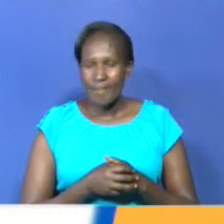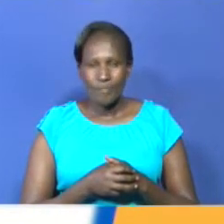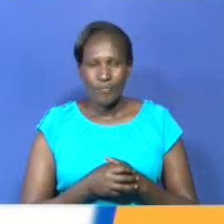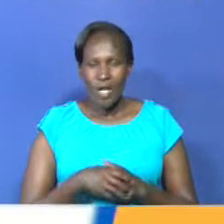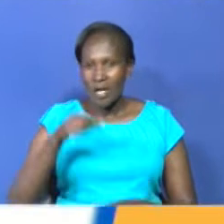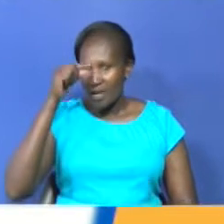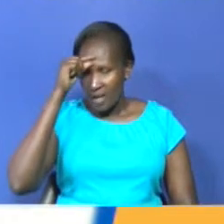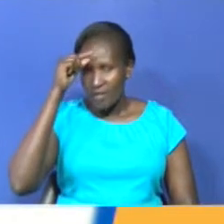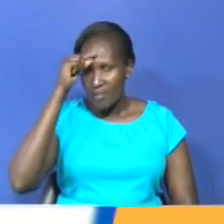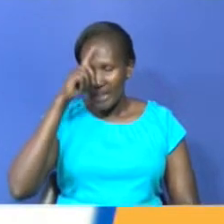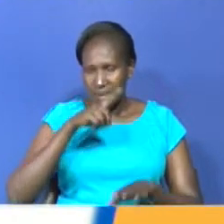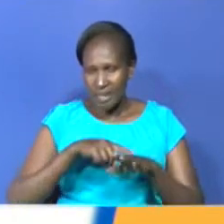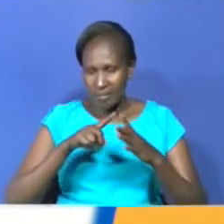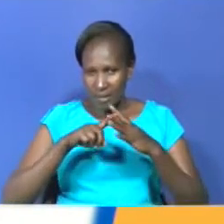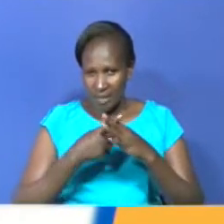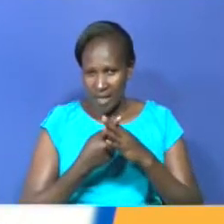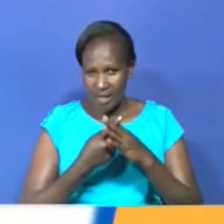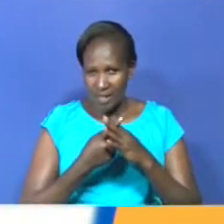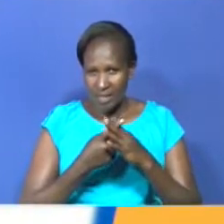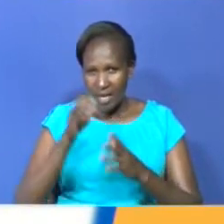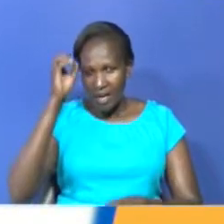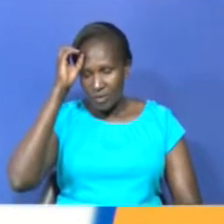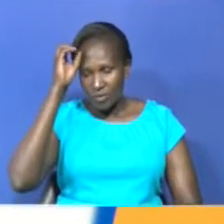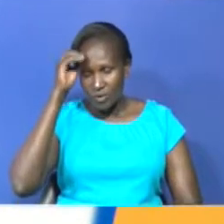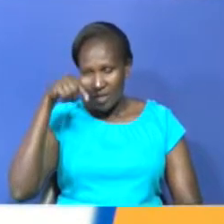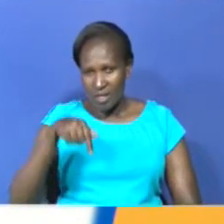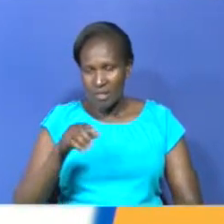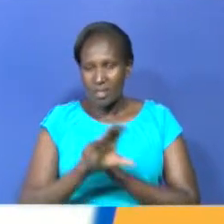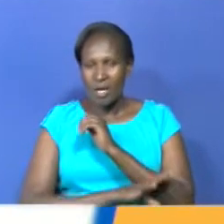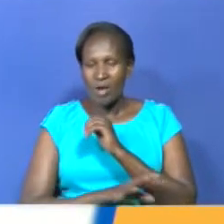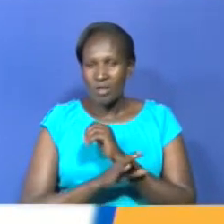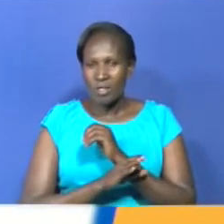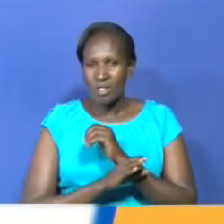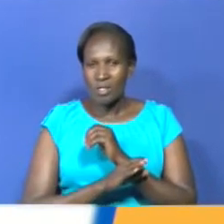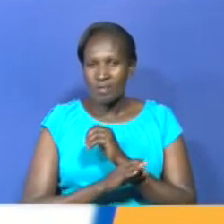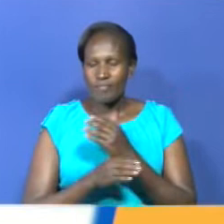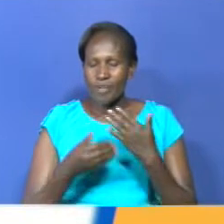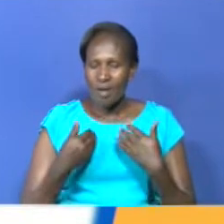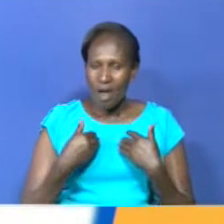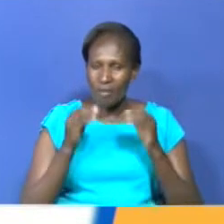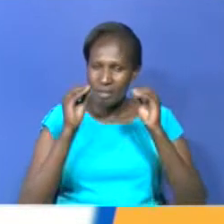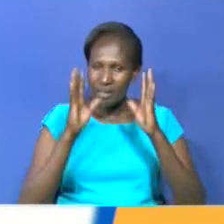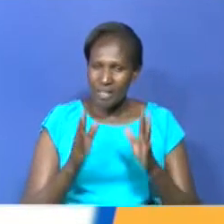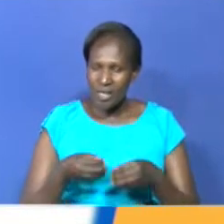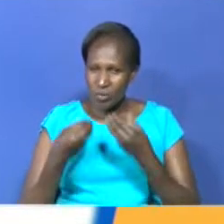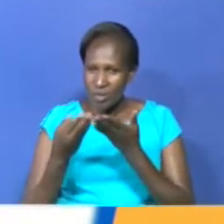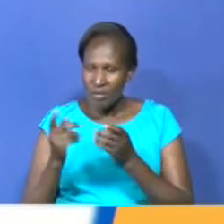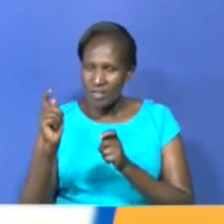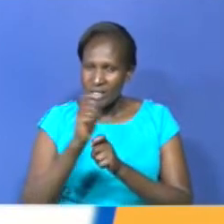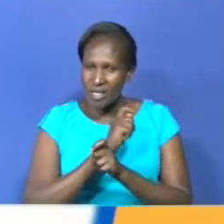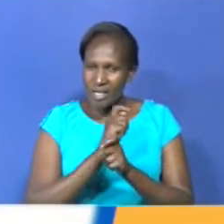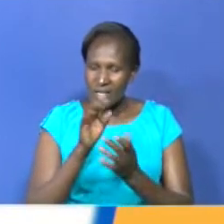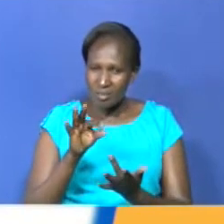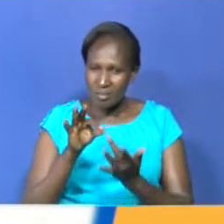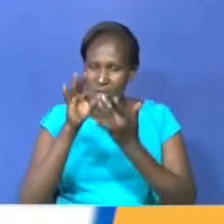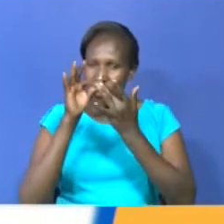Serikali ilipozindua mtaala mpya wa elimu humu nchini, jambo lililojitokeza ni kwamba kulikuwepo na haja ya walimu kupewa mafunzo maalum ambayo